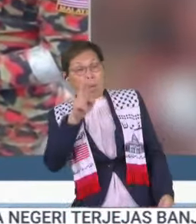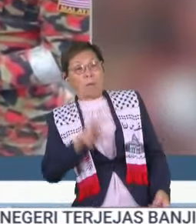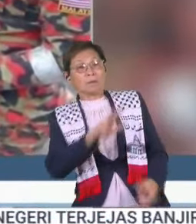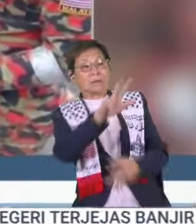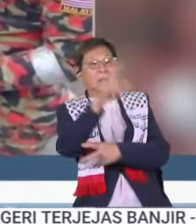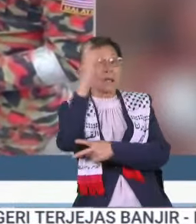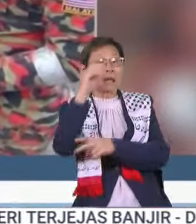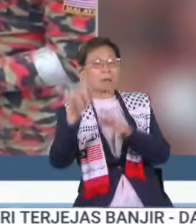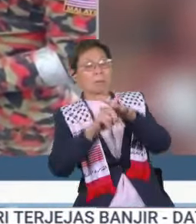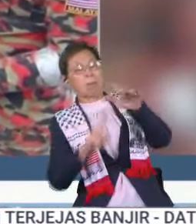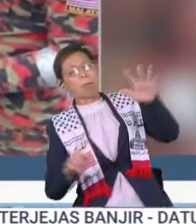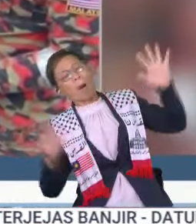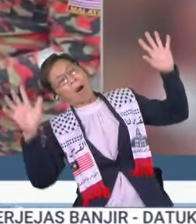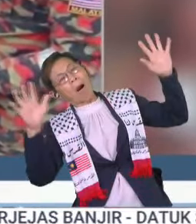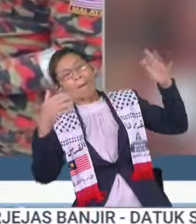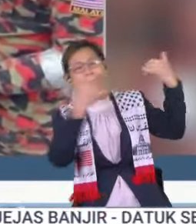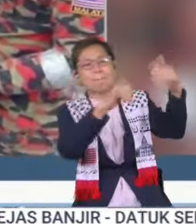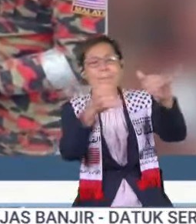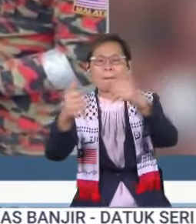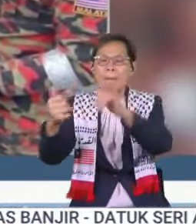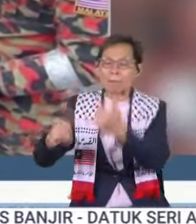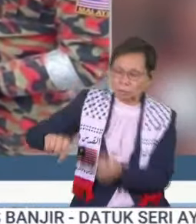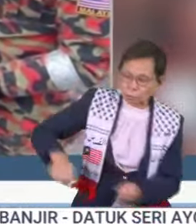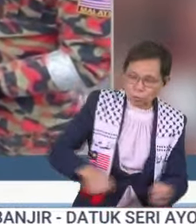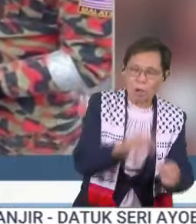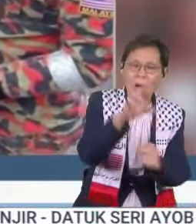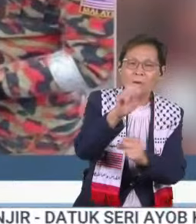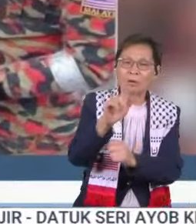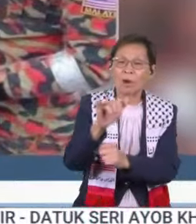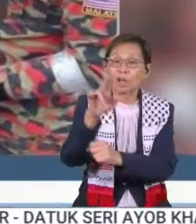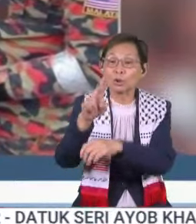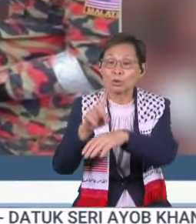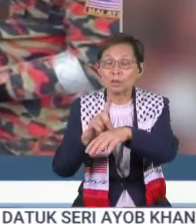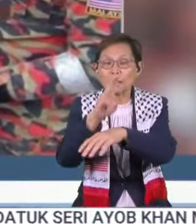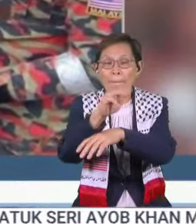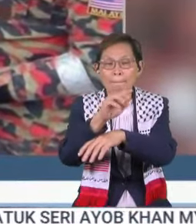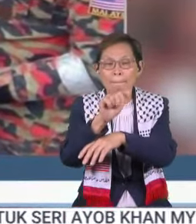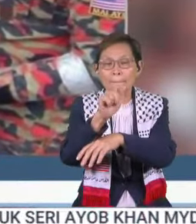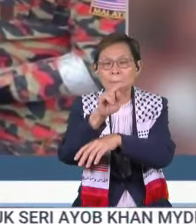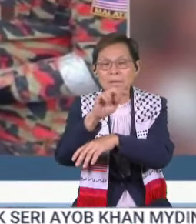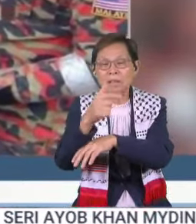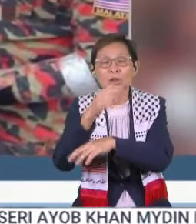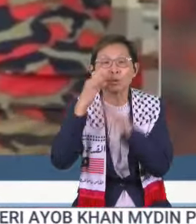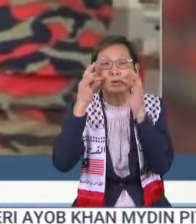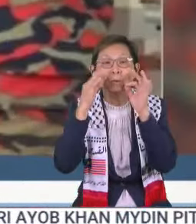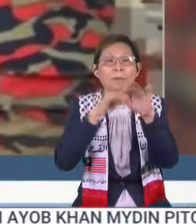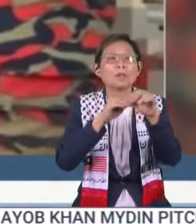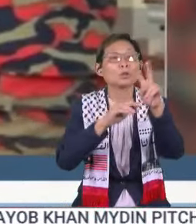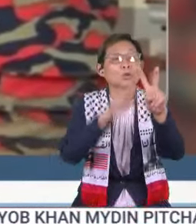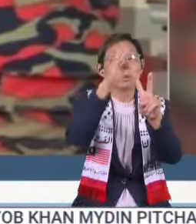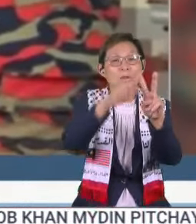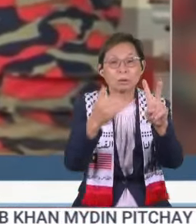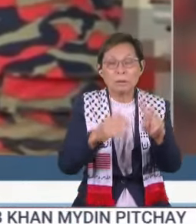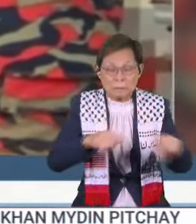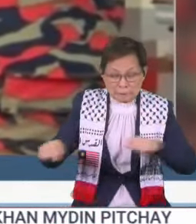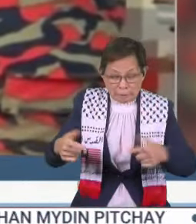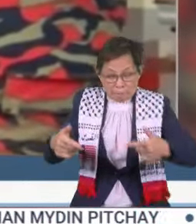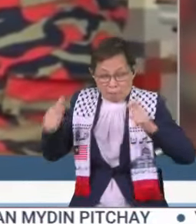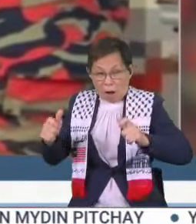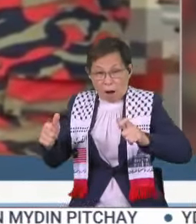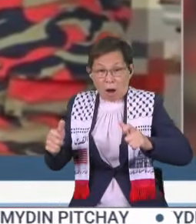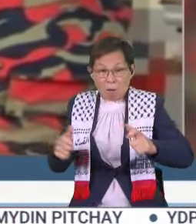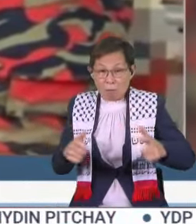3 lelaki lemas ketika beriadah di Sungai Rayu di Matang, Kuching pada 2 Januari. Tindakan pantas orang ramai